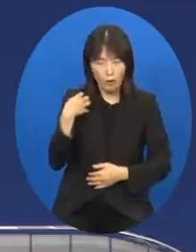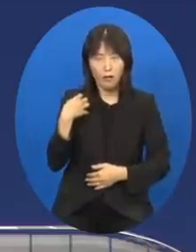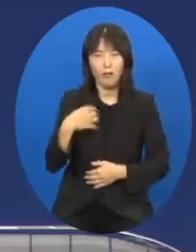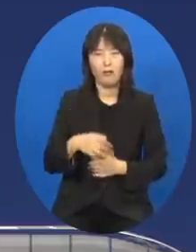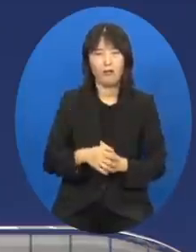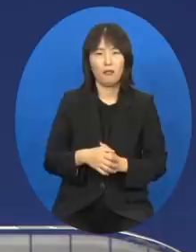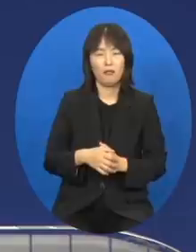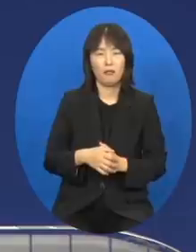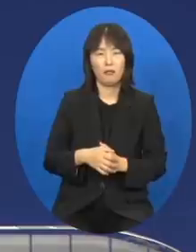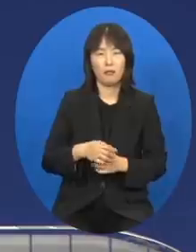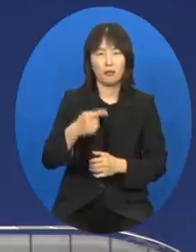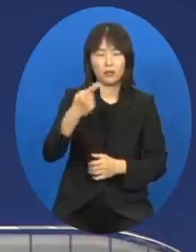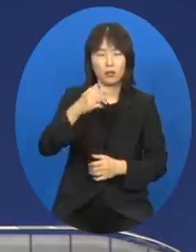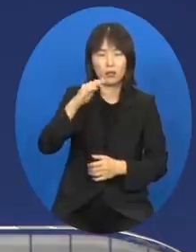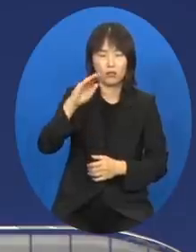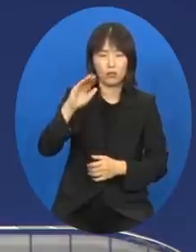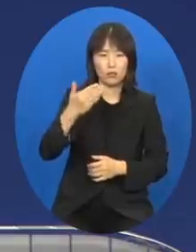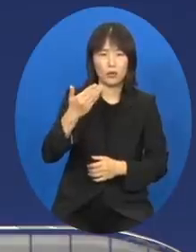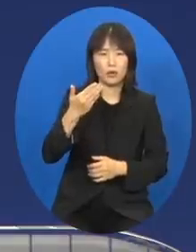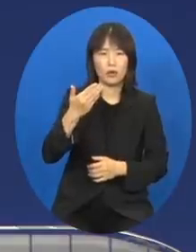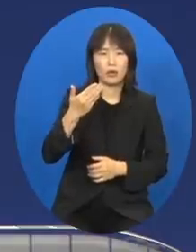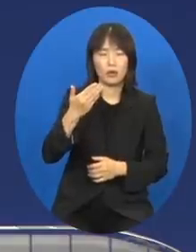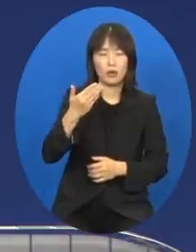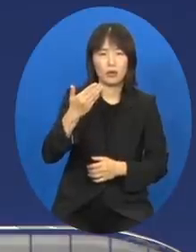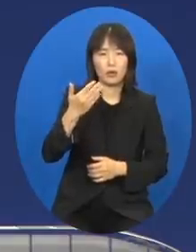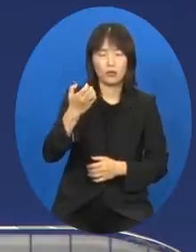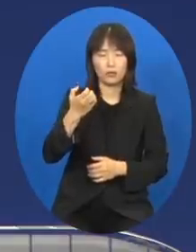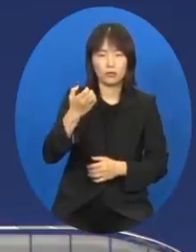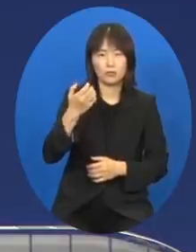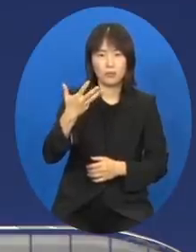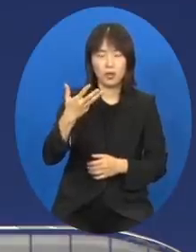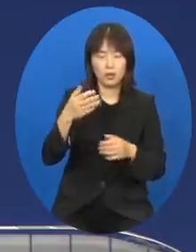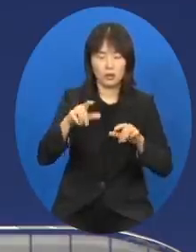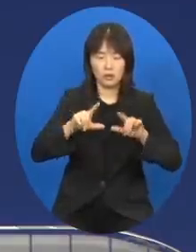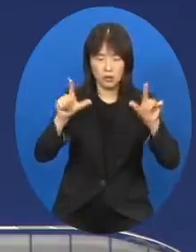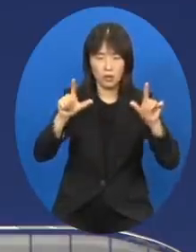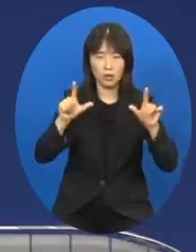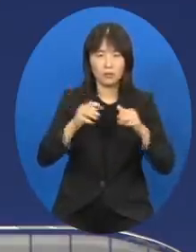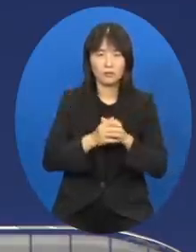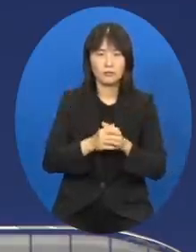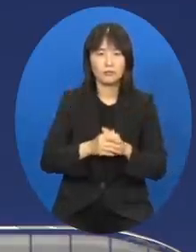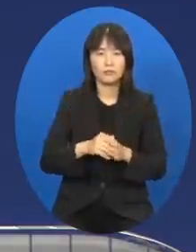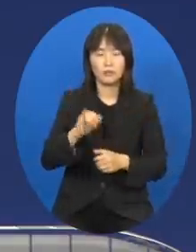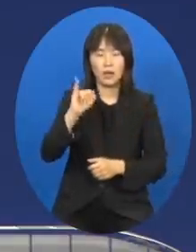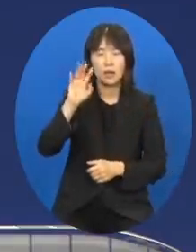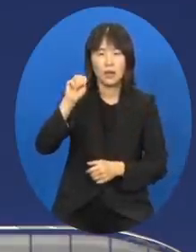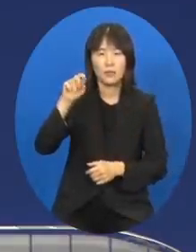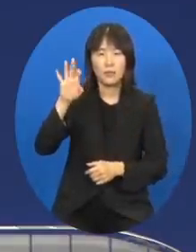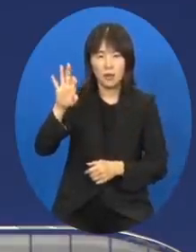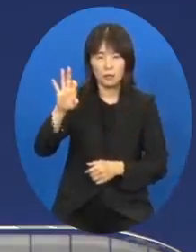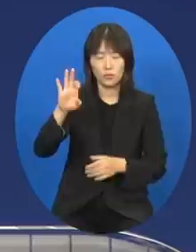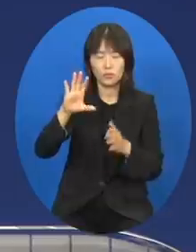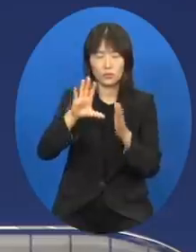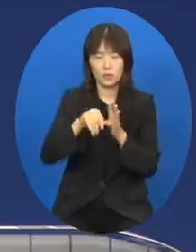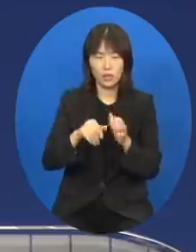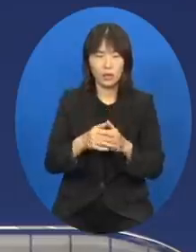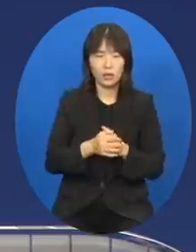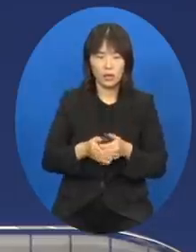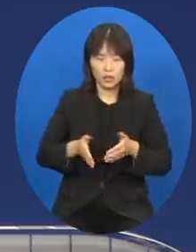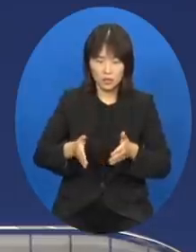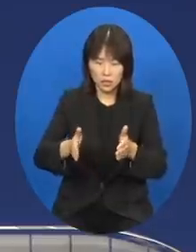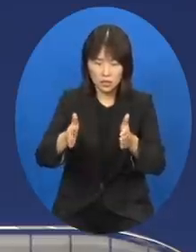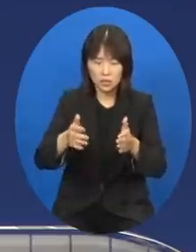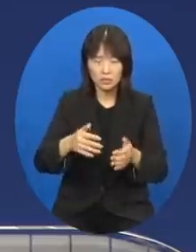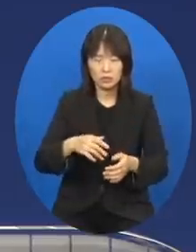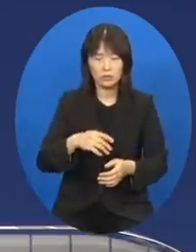1998년 여름에 IMF 사태로 뭐 길거리에 역으로 나와 지내는 노숙인들이 엄청